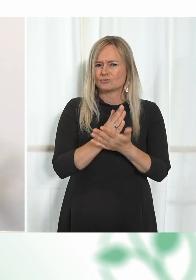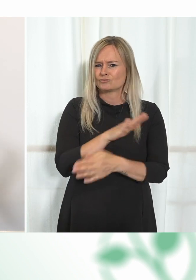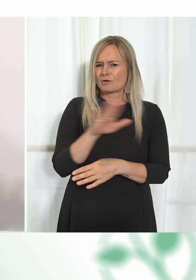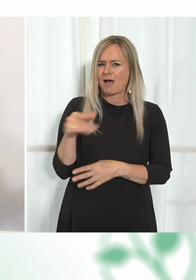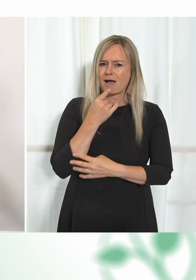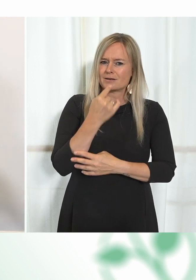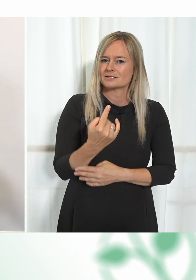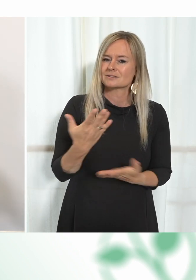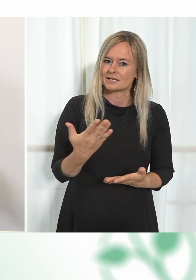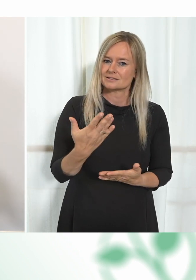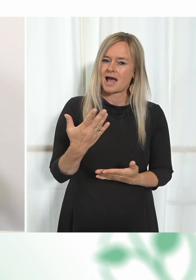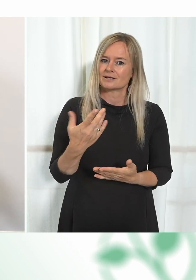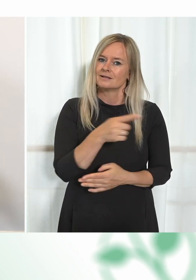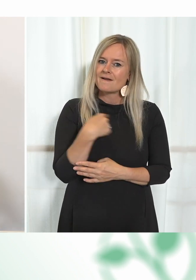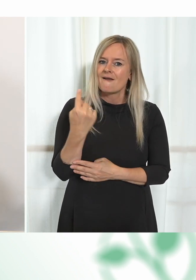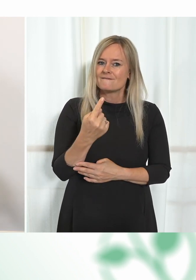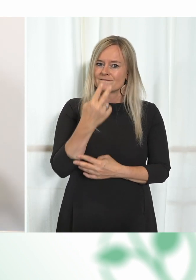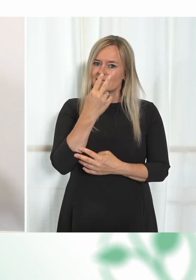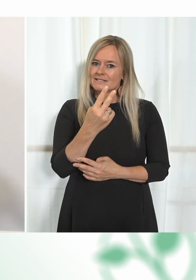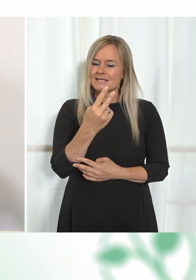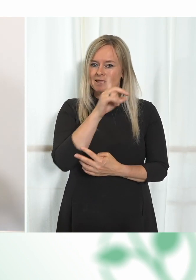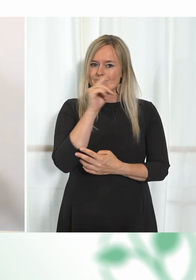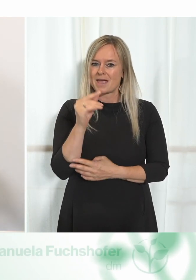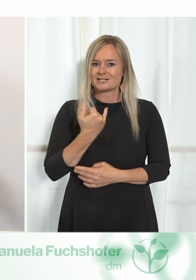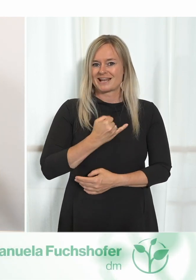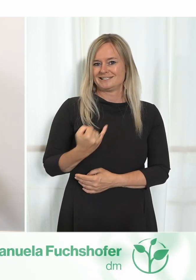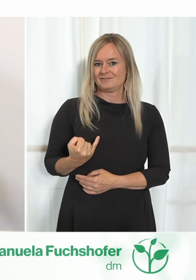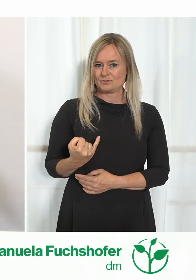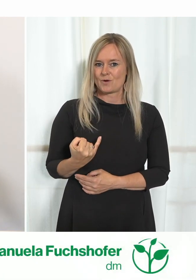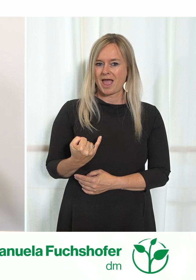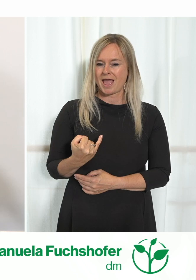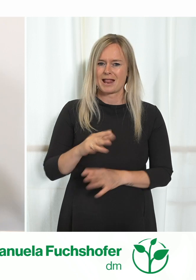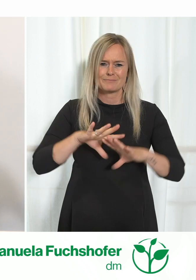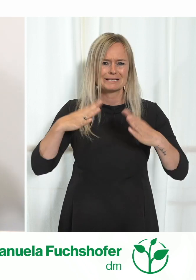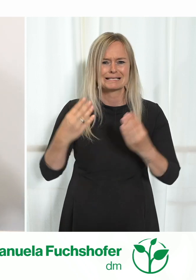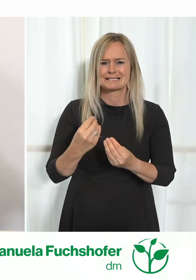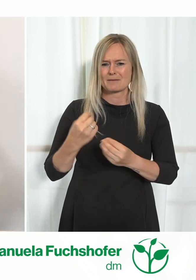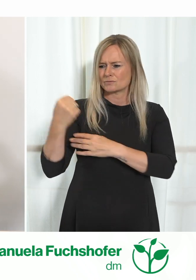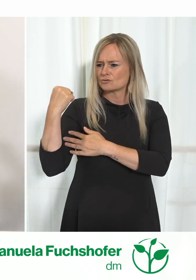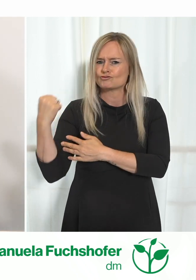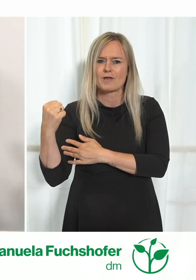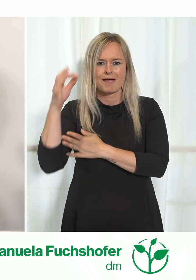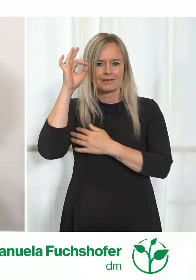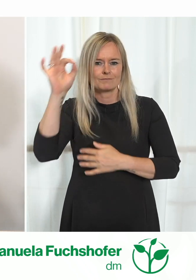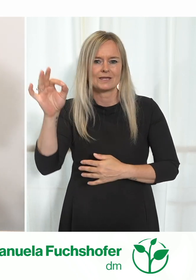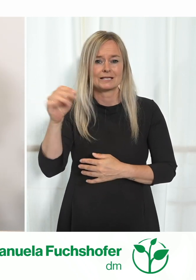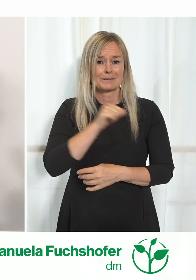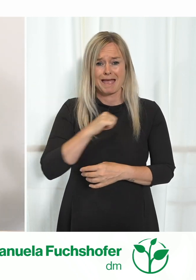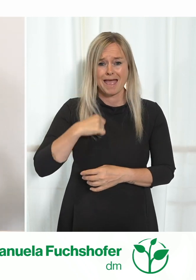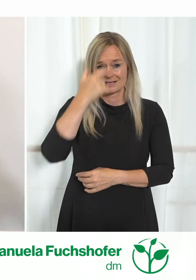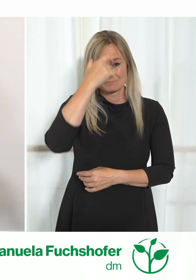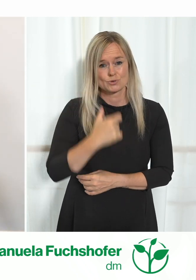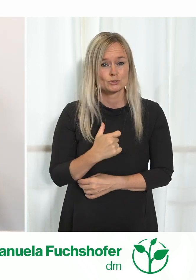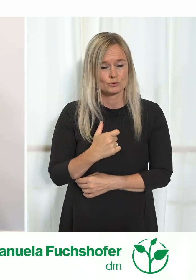Menschen als Individuum zu sehen in seiner Ganzheit, mit seinen Stärken, Fähigkeiten, mit seiner eigenen Persönlichkeit